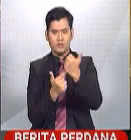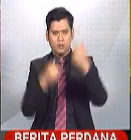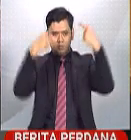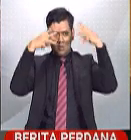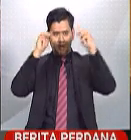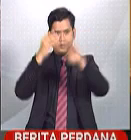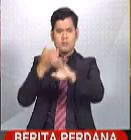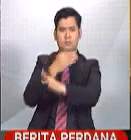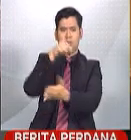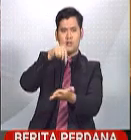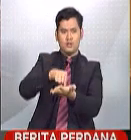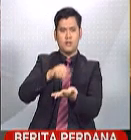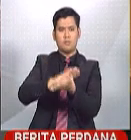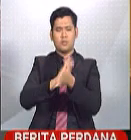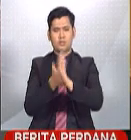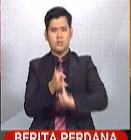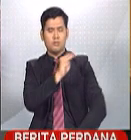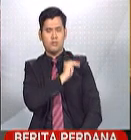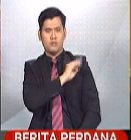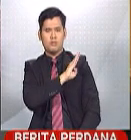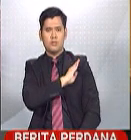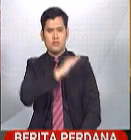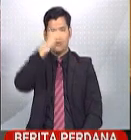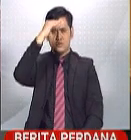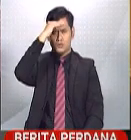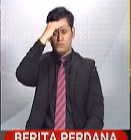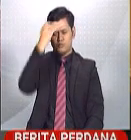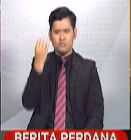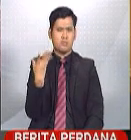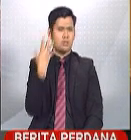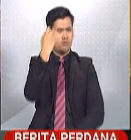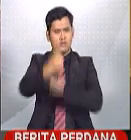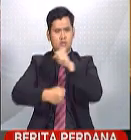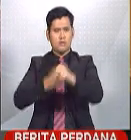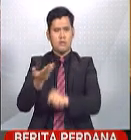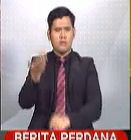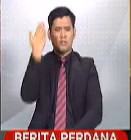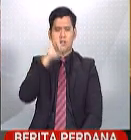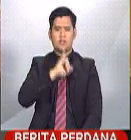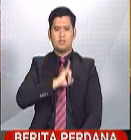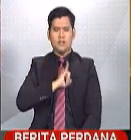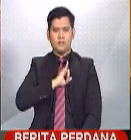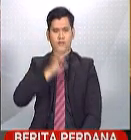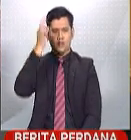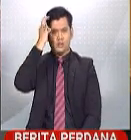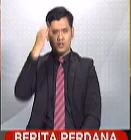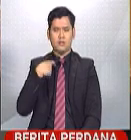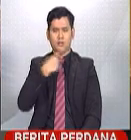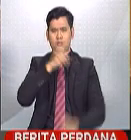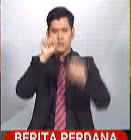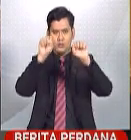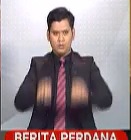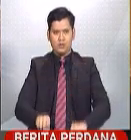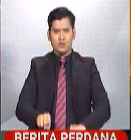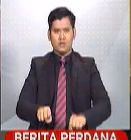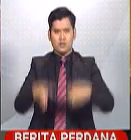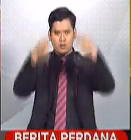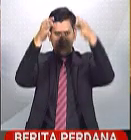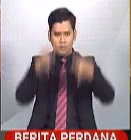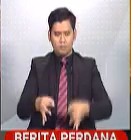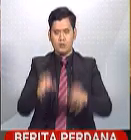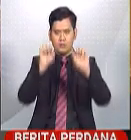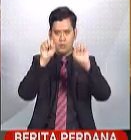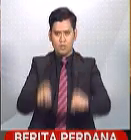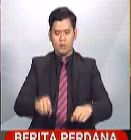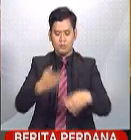been Chief Minister of Johor for many, many years, and he has been on both political divide. I think